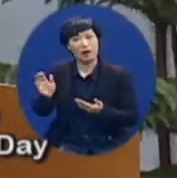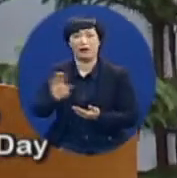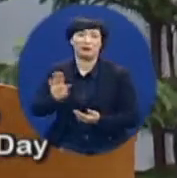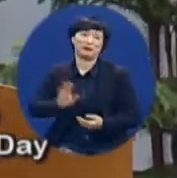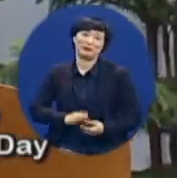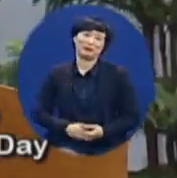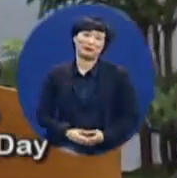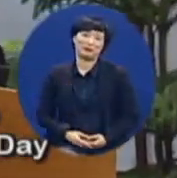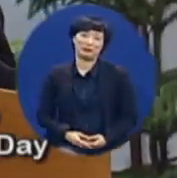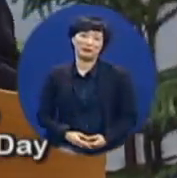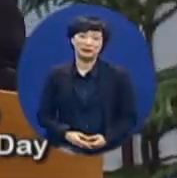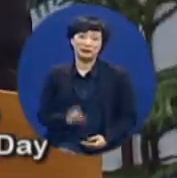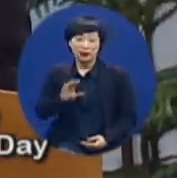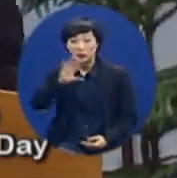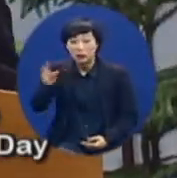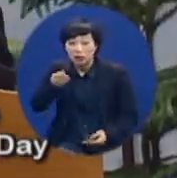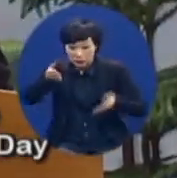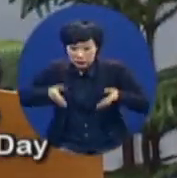있던가